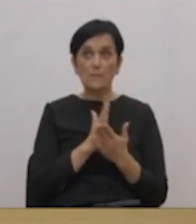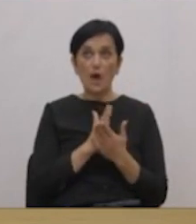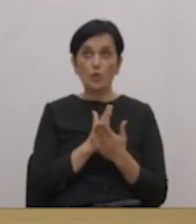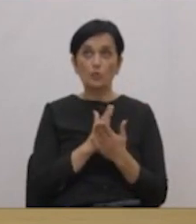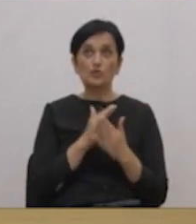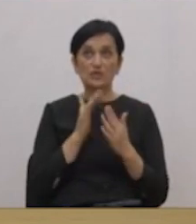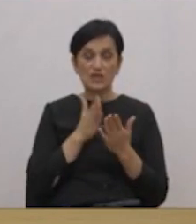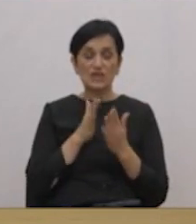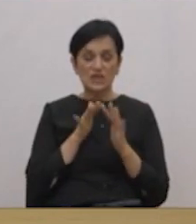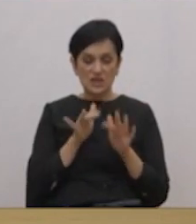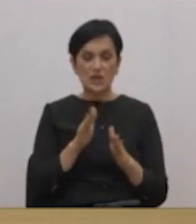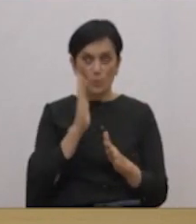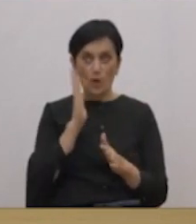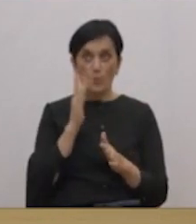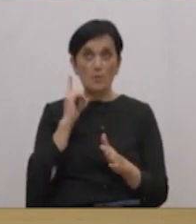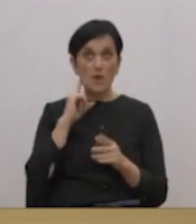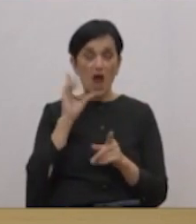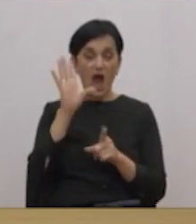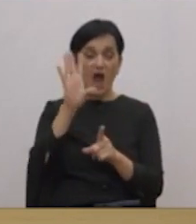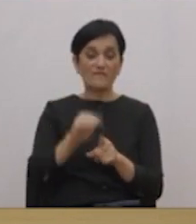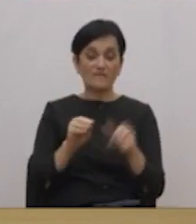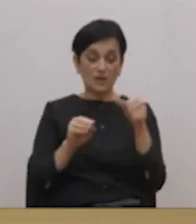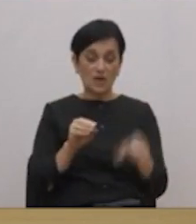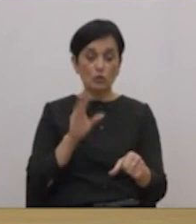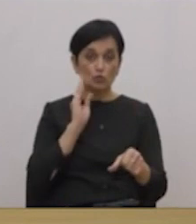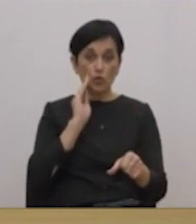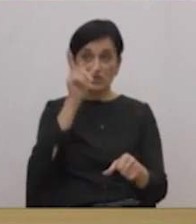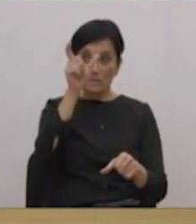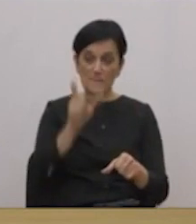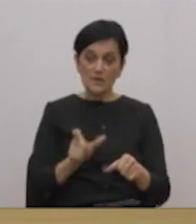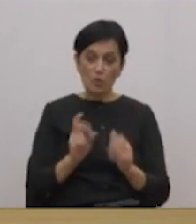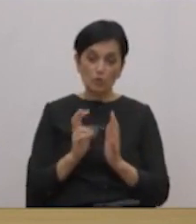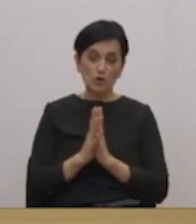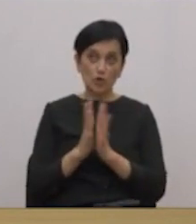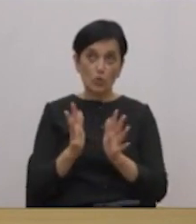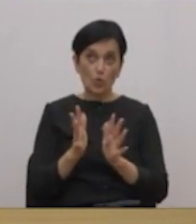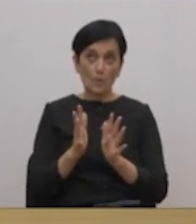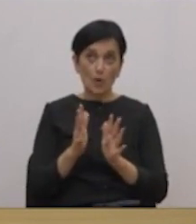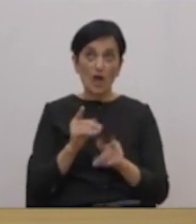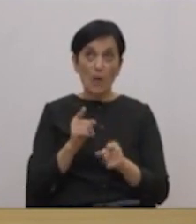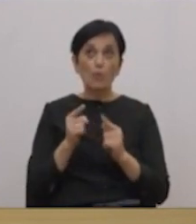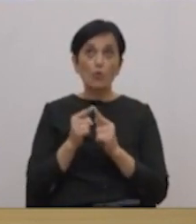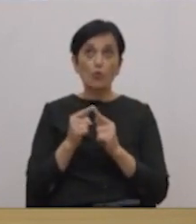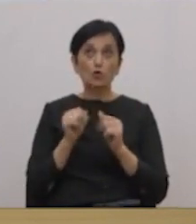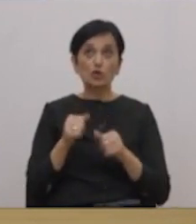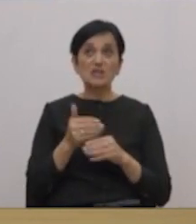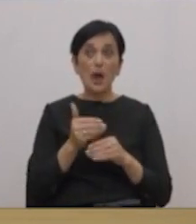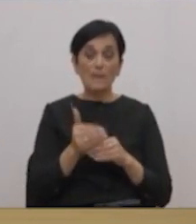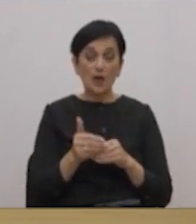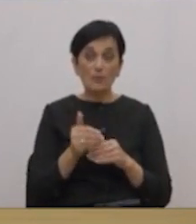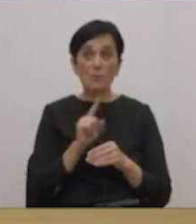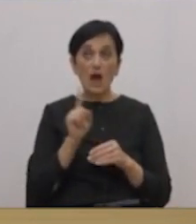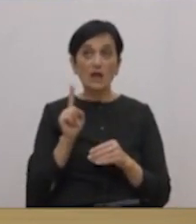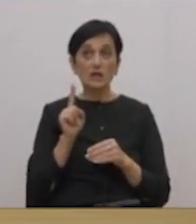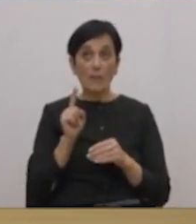წესი რეაქცია, მექნება კიდევაც, რომ გავთიშო მიკროფონი, ოდესაც არის პიროვნული შეურაცხმყოფება. შეიძლება რაღაც მომენტში მე ამ კუთხით შეიძლება დამეგვიანა, მაგრამ ყოველ